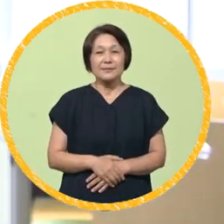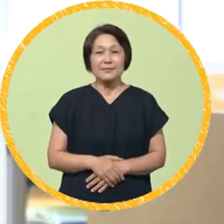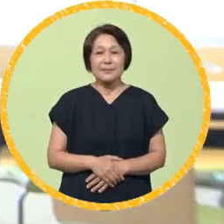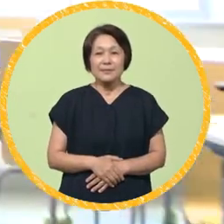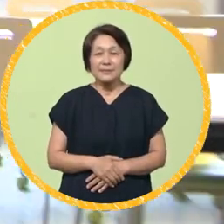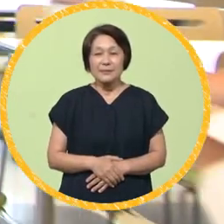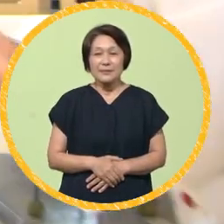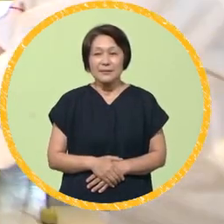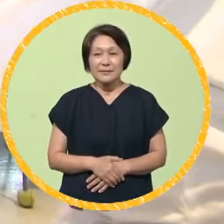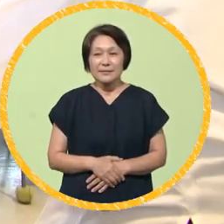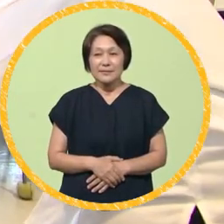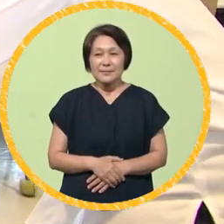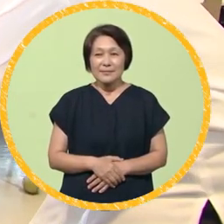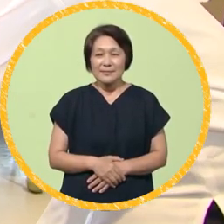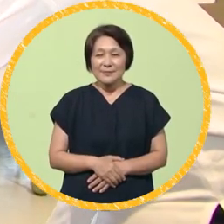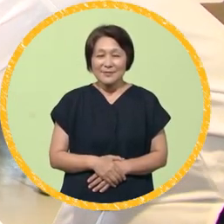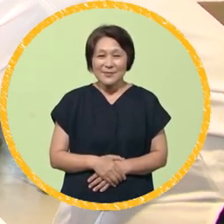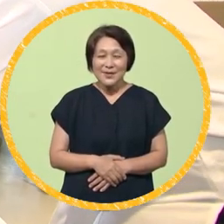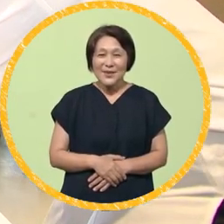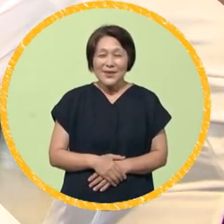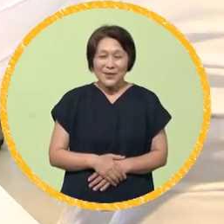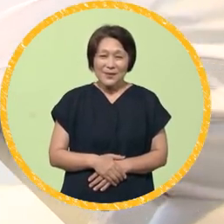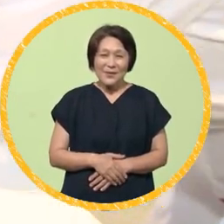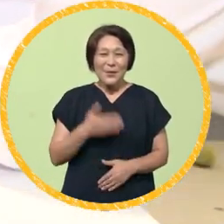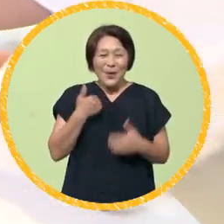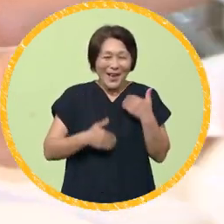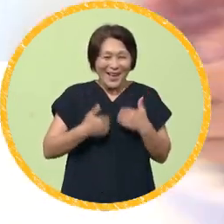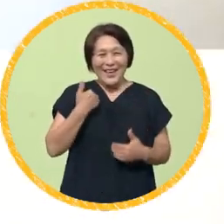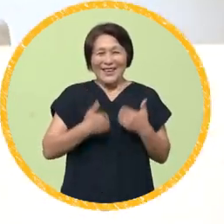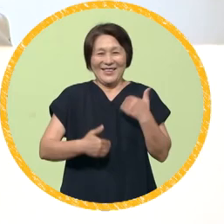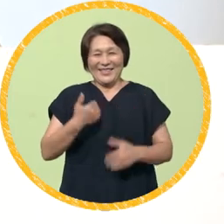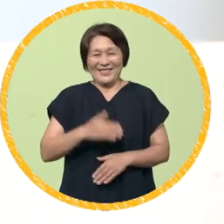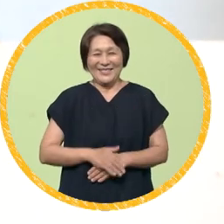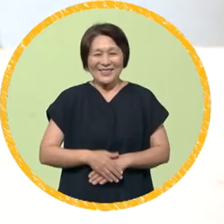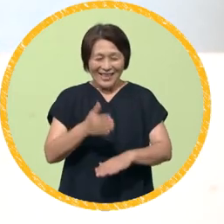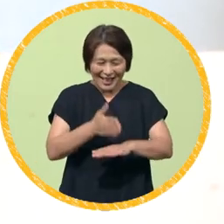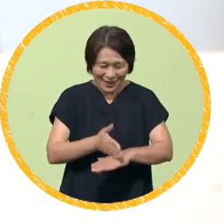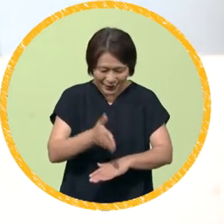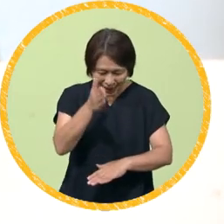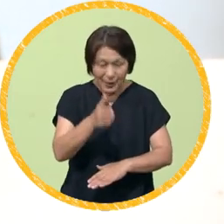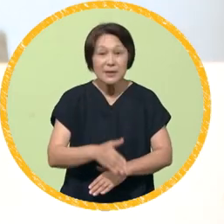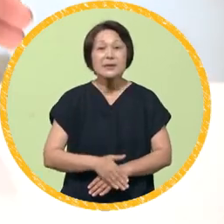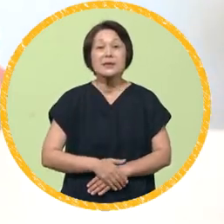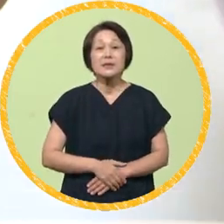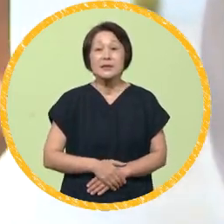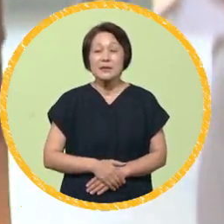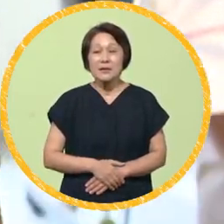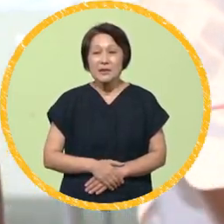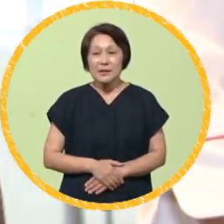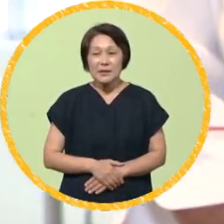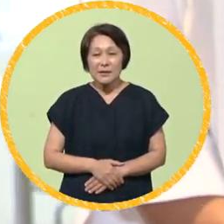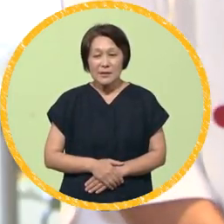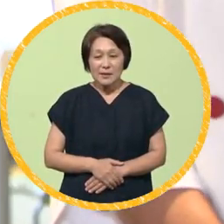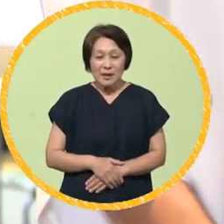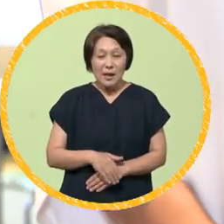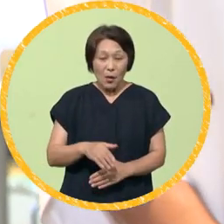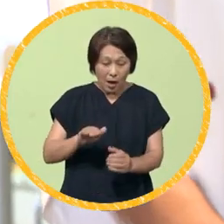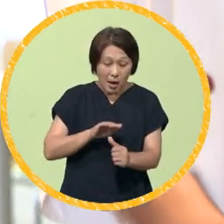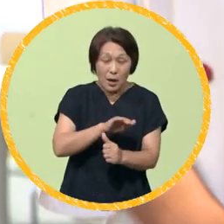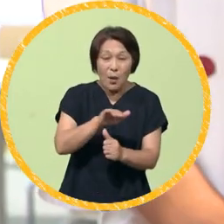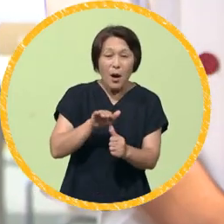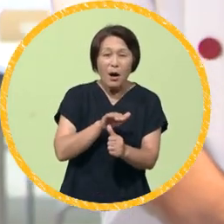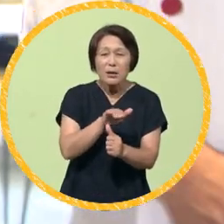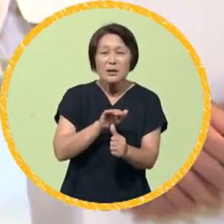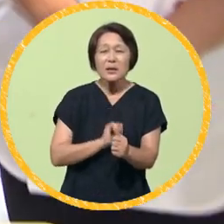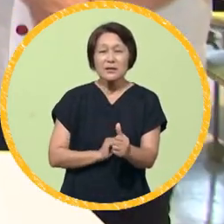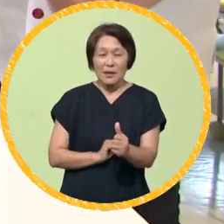お待たせしました。 はい、わー、行きました。ありがとうございます。いや、もうかわいいです